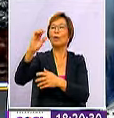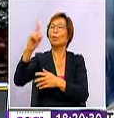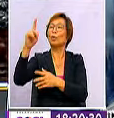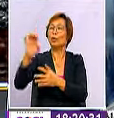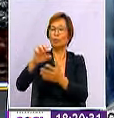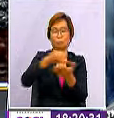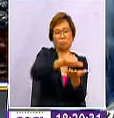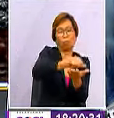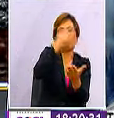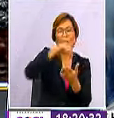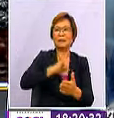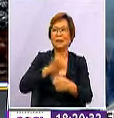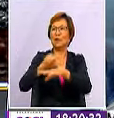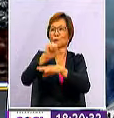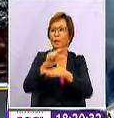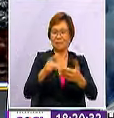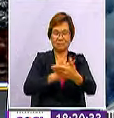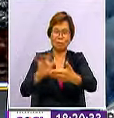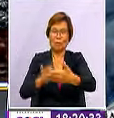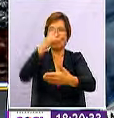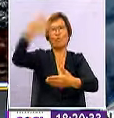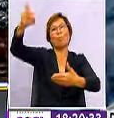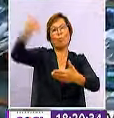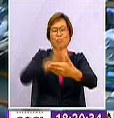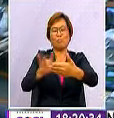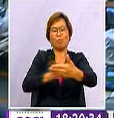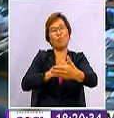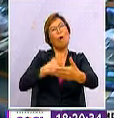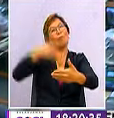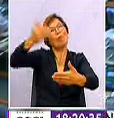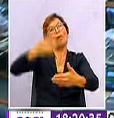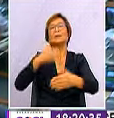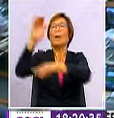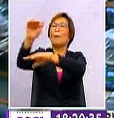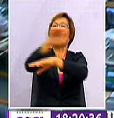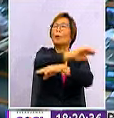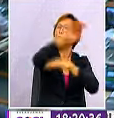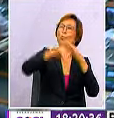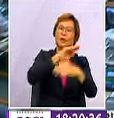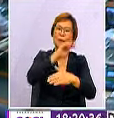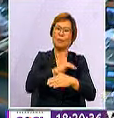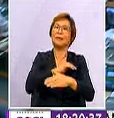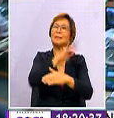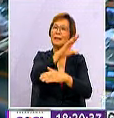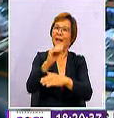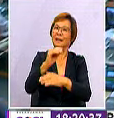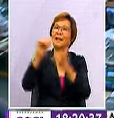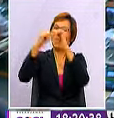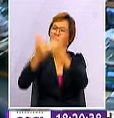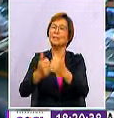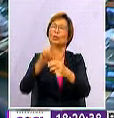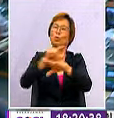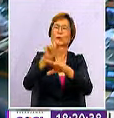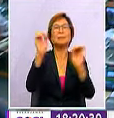membentangkan belanjawan petang ini. Saya menyeru lebih banyak kementerian dan agensi menyahut pendekatan paperless yang lebih